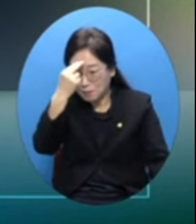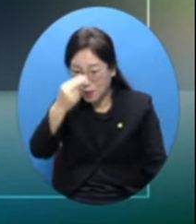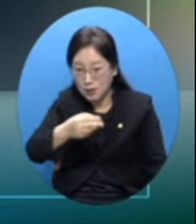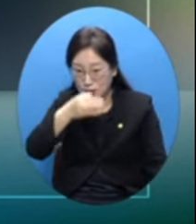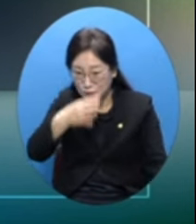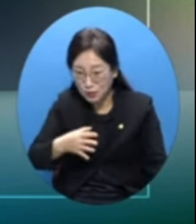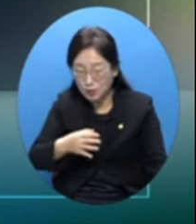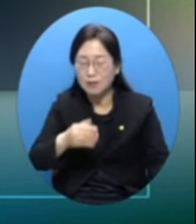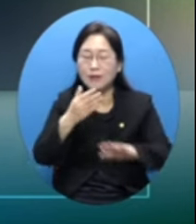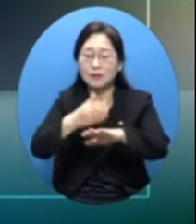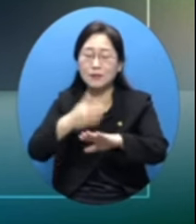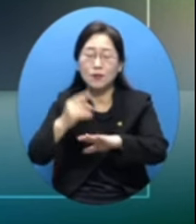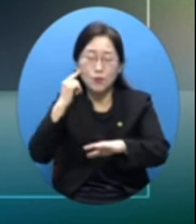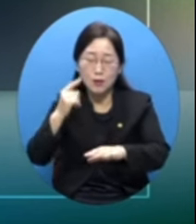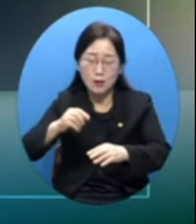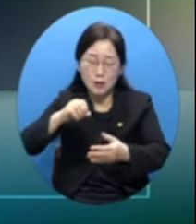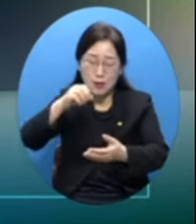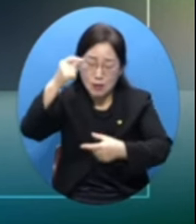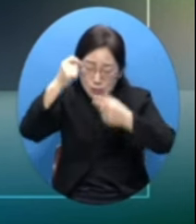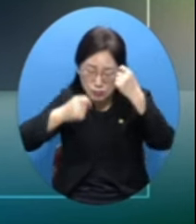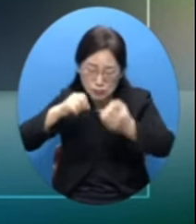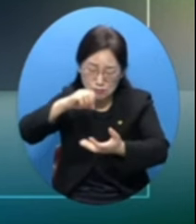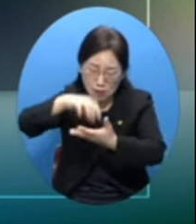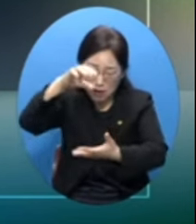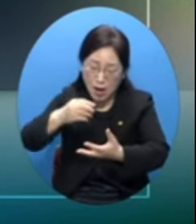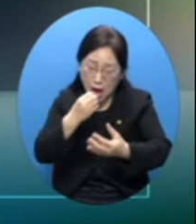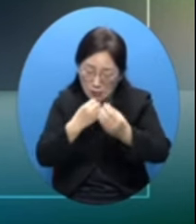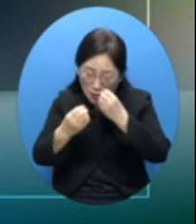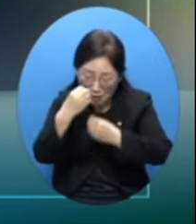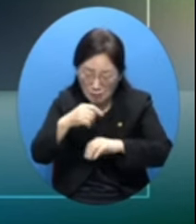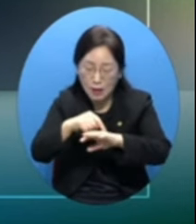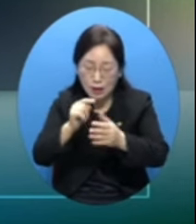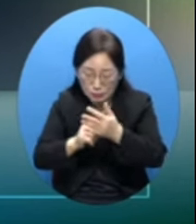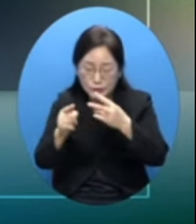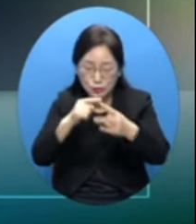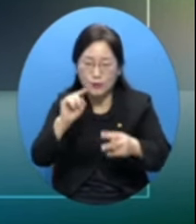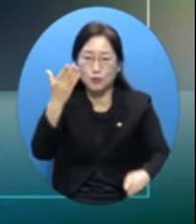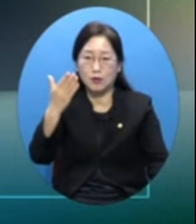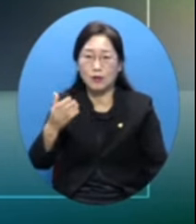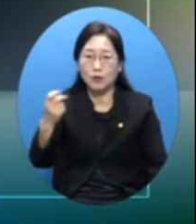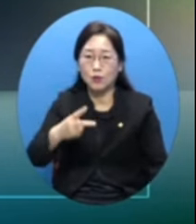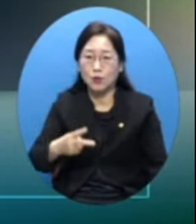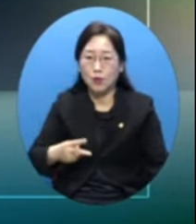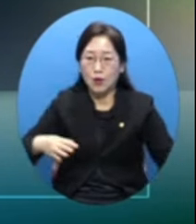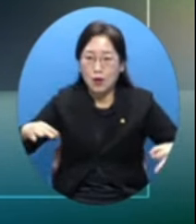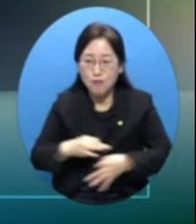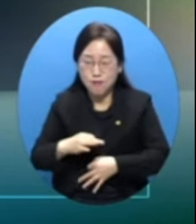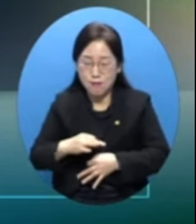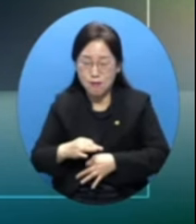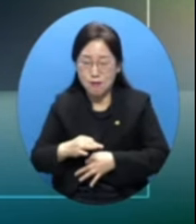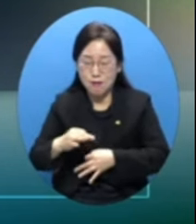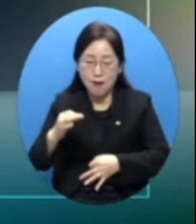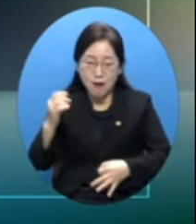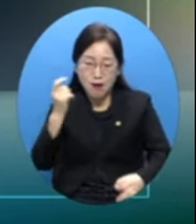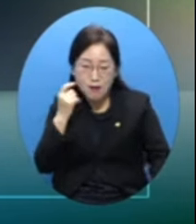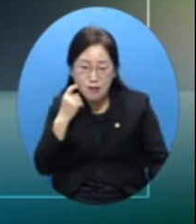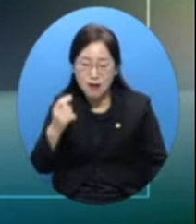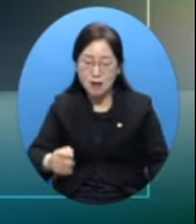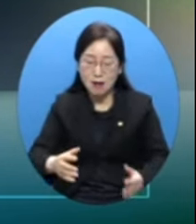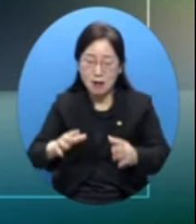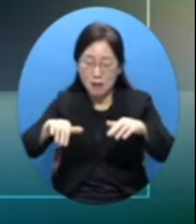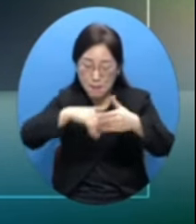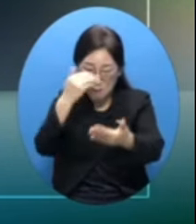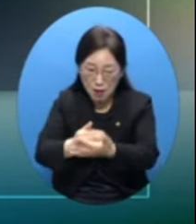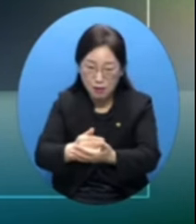감사합니다. 눈물로서 빵을 먹는 심정을 이해할 수 있기 때문입니다. 불의와 허위가 득세하는 시대에 태어난 것도 감사합니다. 하나님의